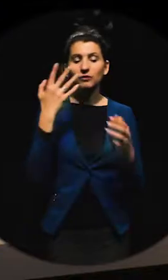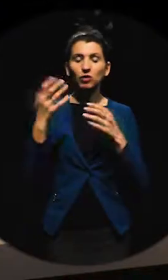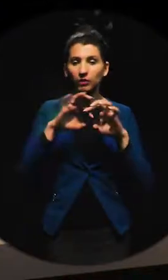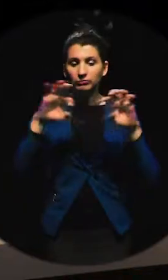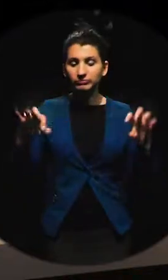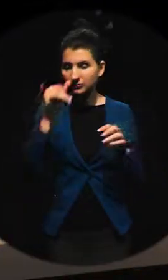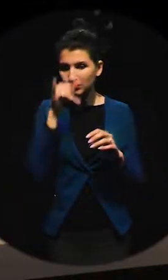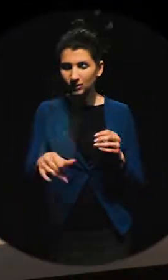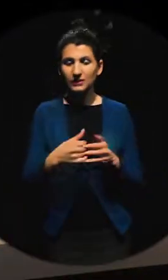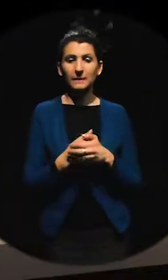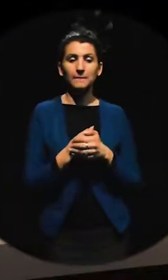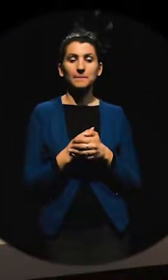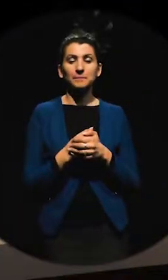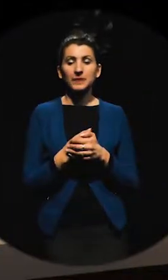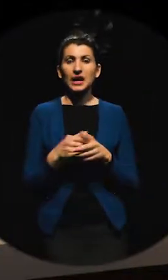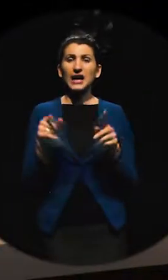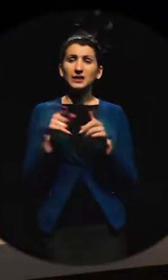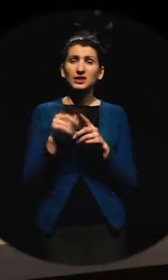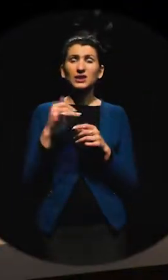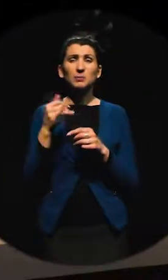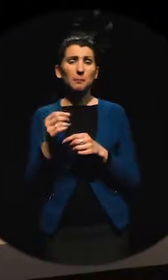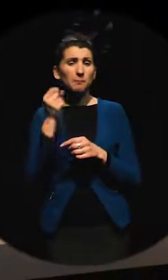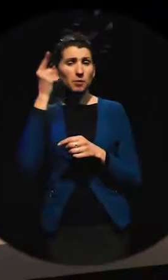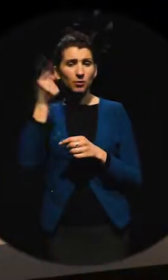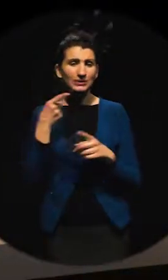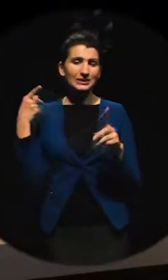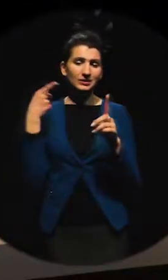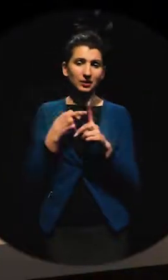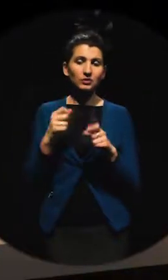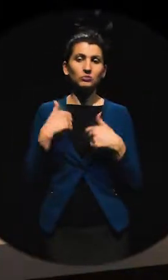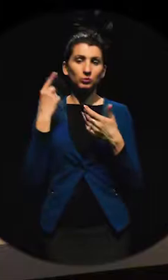zapał i jakaś idea, która stała za